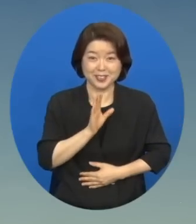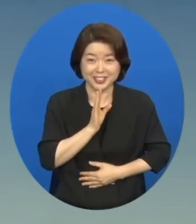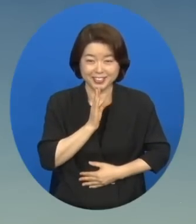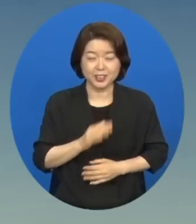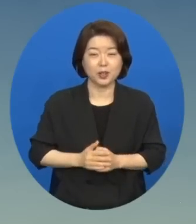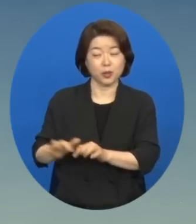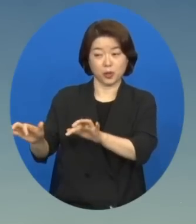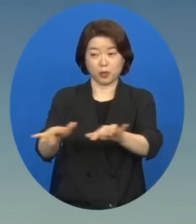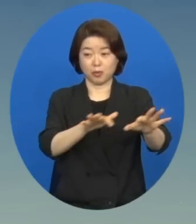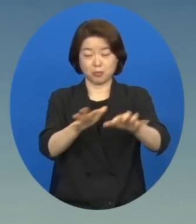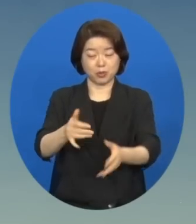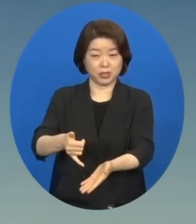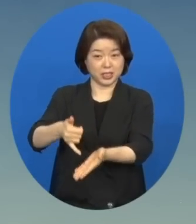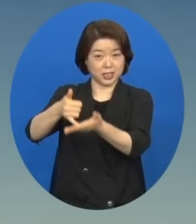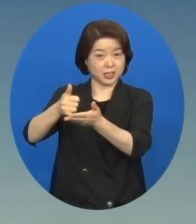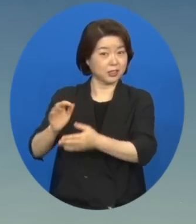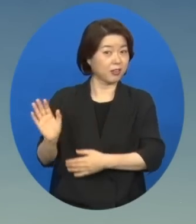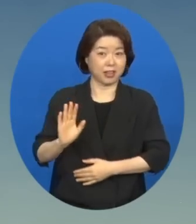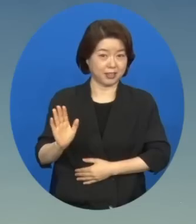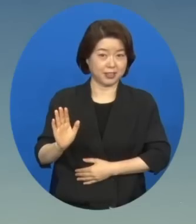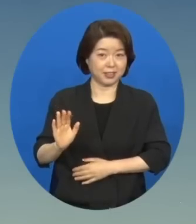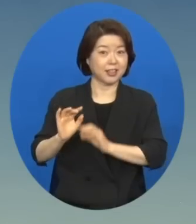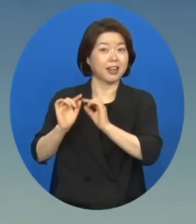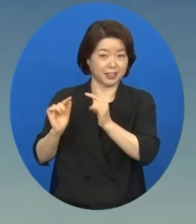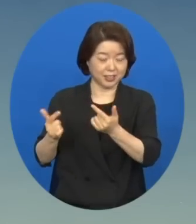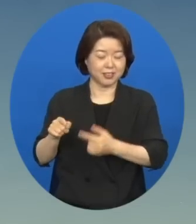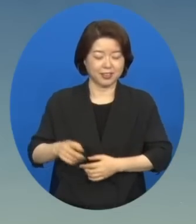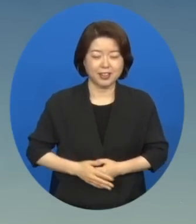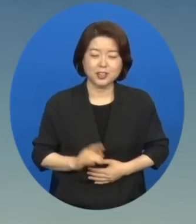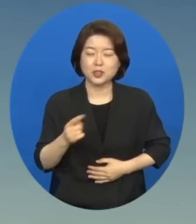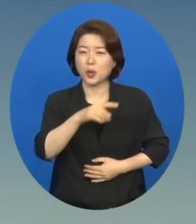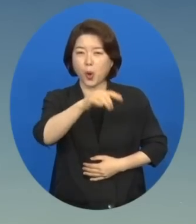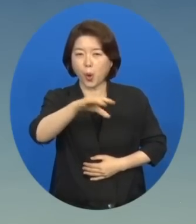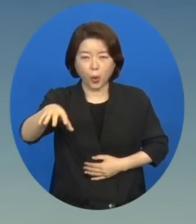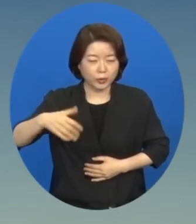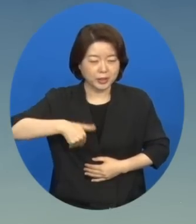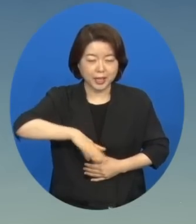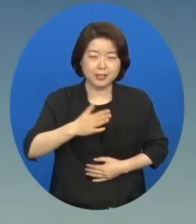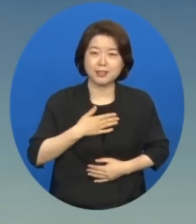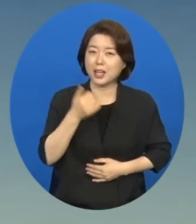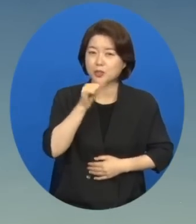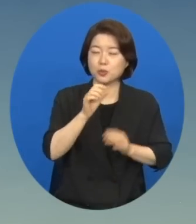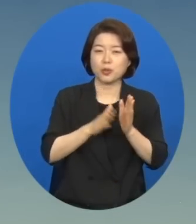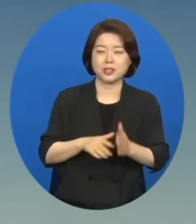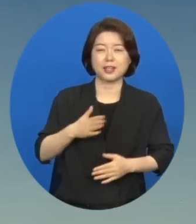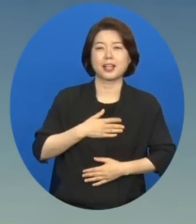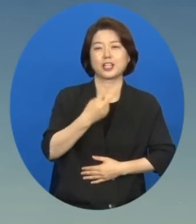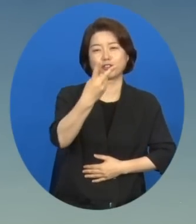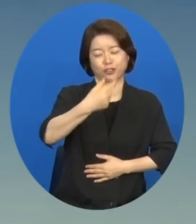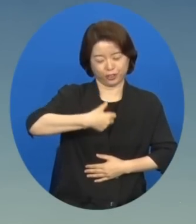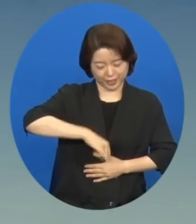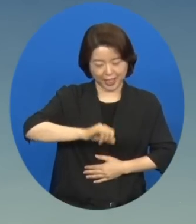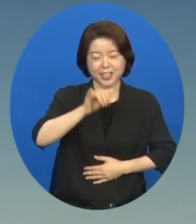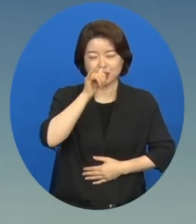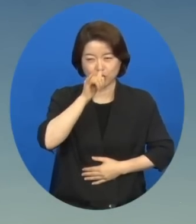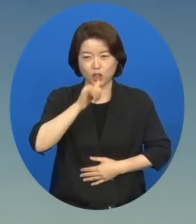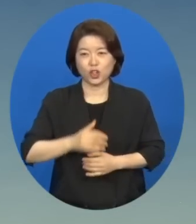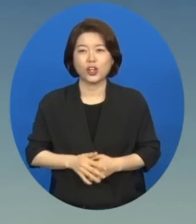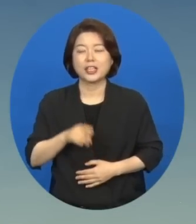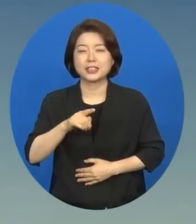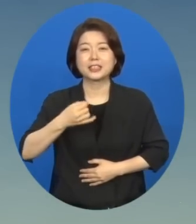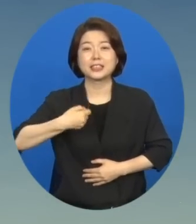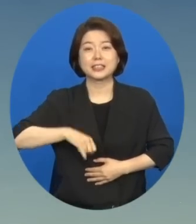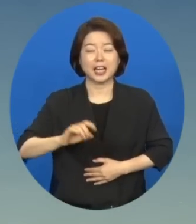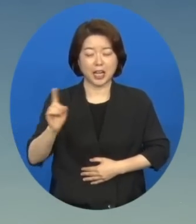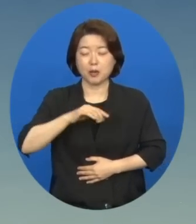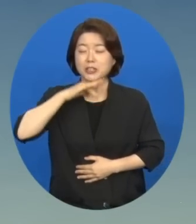왜냐하면 피아노는 인격이 아니잖아요. 저는 어디를 가서 저를 소개하면 저는 두 딸이 있습니다. 그 딸이 아무리